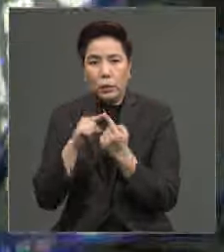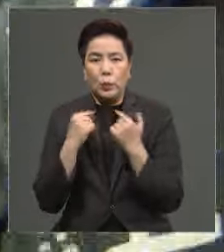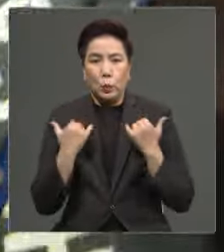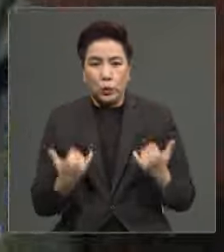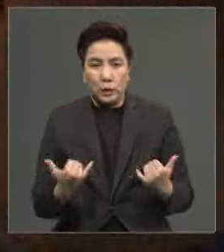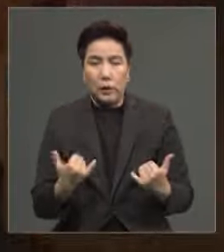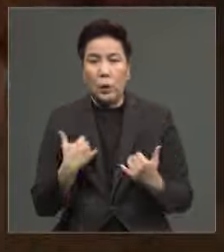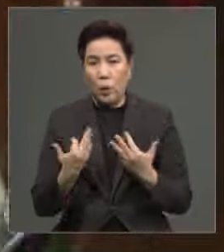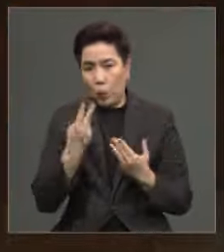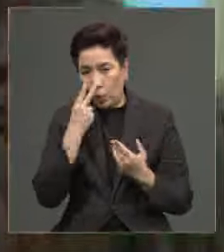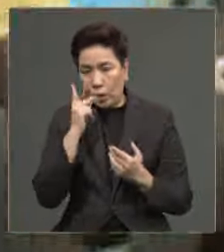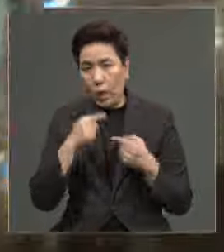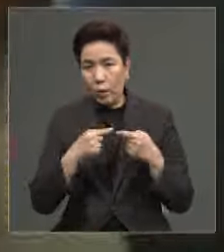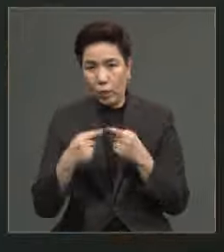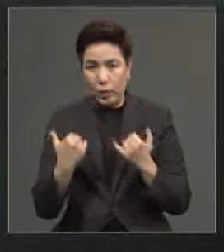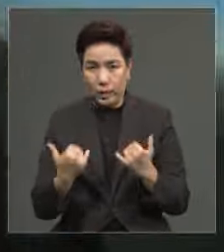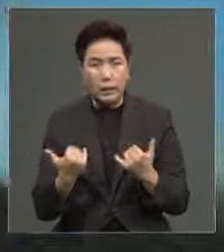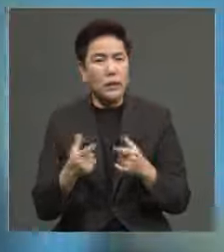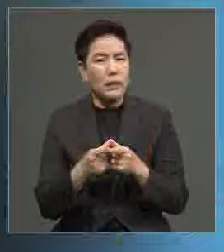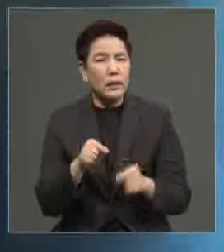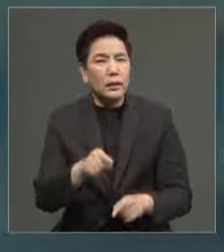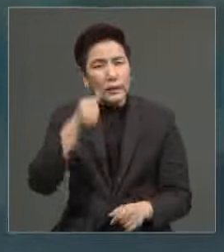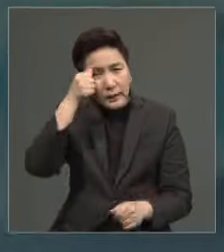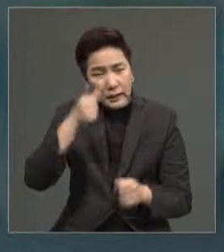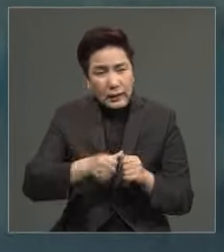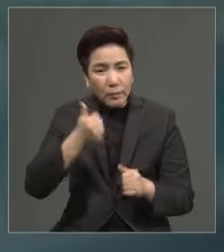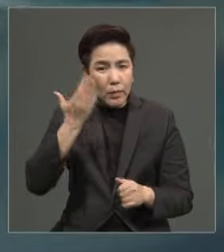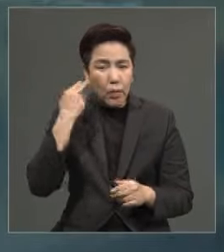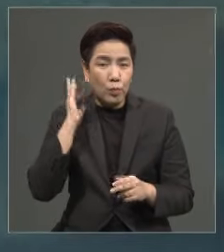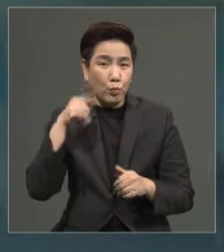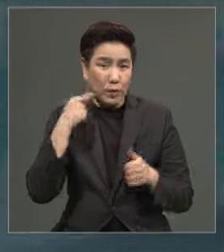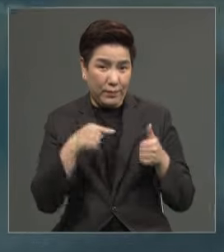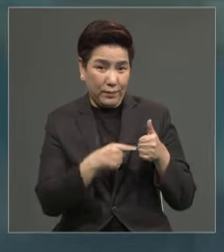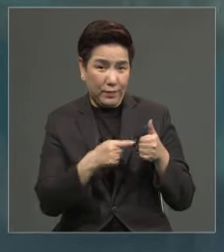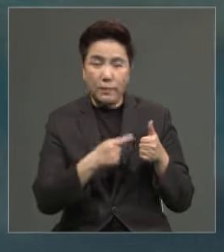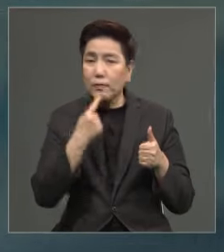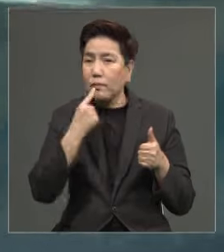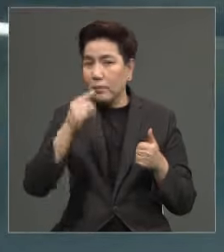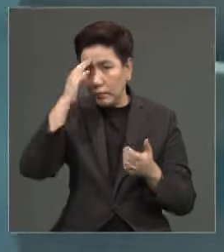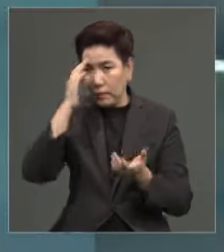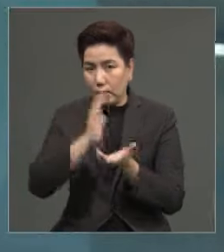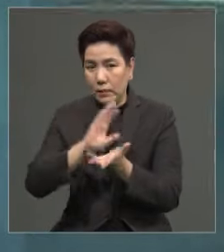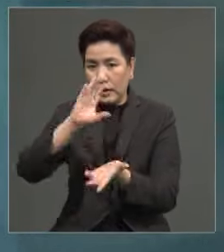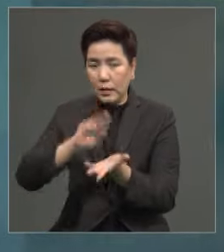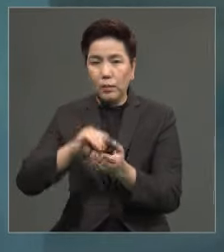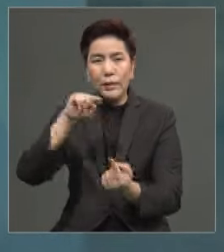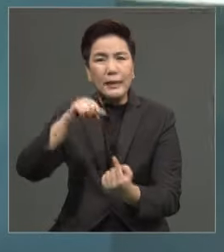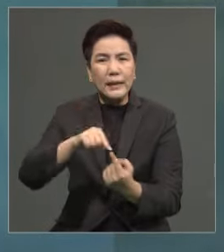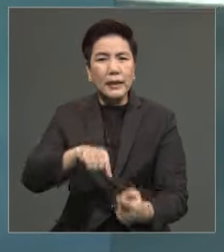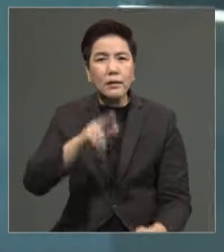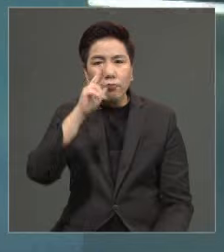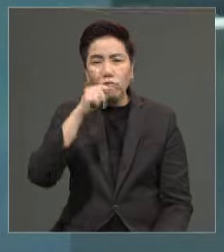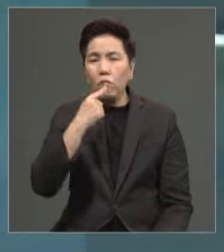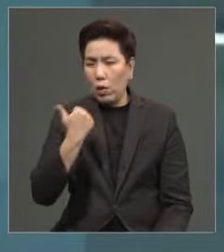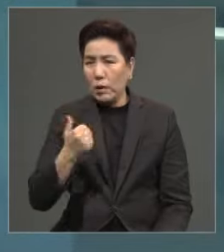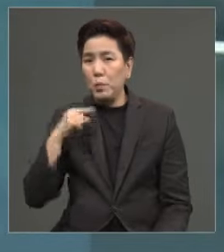นะฮะเดี๋ยวก็รอตามข่าวกันต่อคดีนี้ถ้าจำกันได้ตอนนั้นคุณธนิษฐาหรือว่าหนิงเนี่ยไปแจ้งความนะฮะที่สนพระโขนงอ้าง